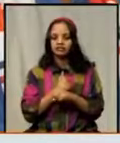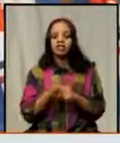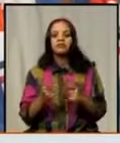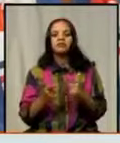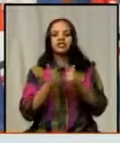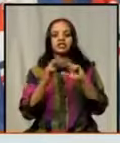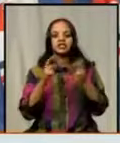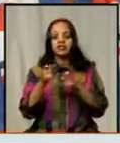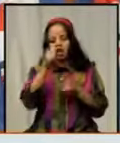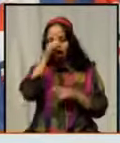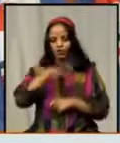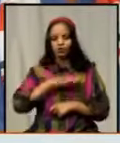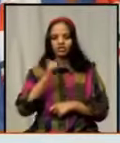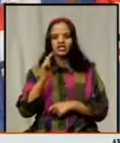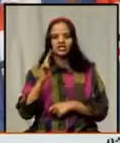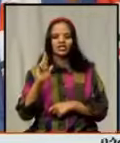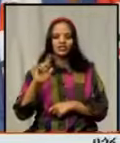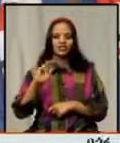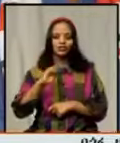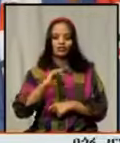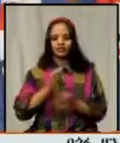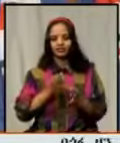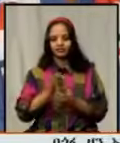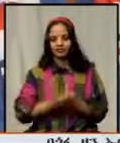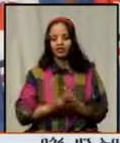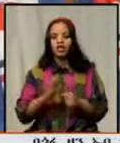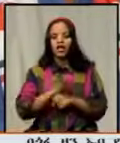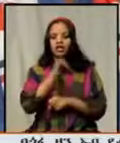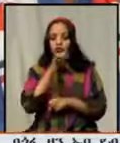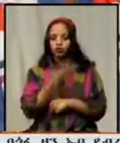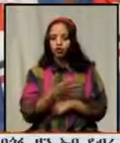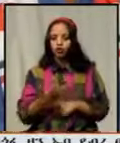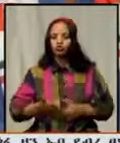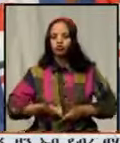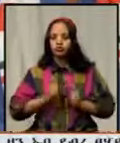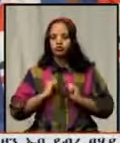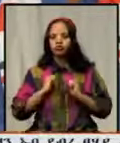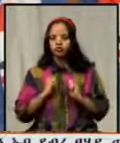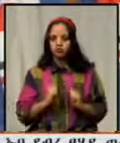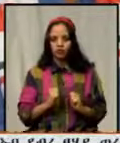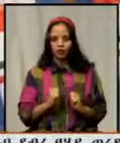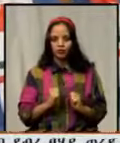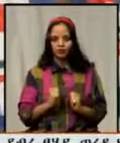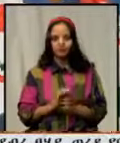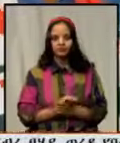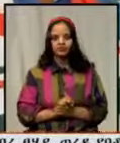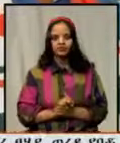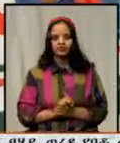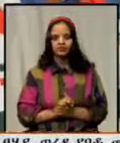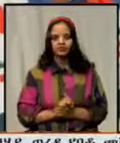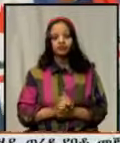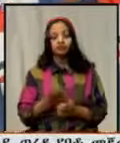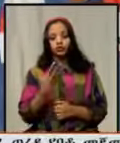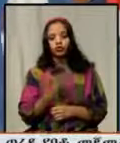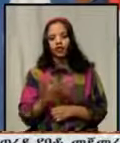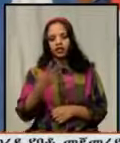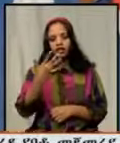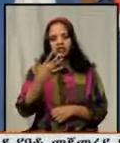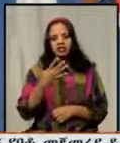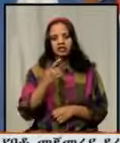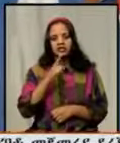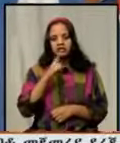ርዕሰ መስተዳድሩ አቶ እርስቱ ይርዳ ገልጸዋል። ያልተሟሉ ነገሮች ሊኖሩ ይችላሉ። አይ ቲንክ ብዙ ነገር ዝም ብሎ ወደ